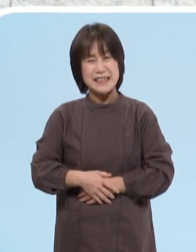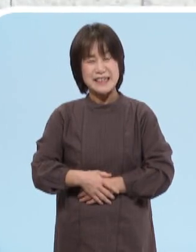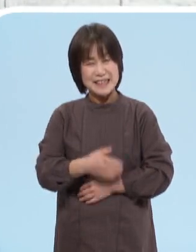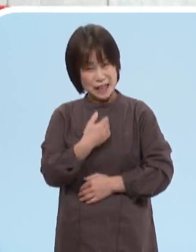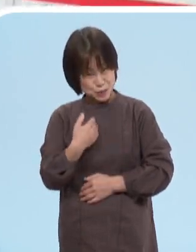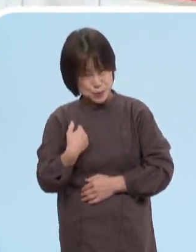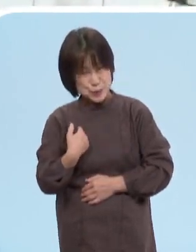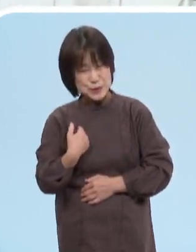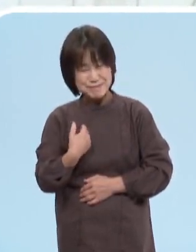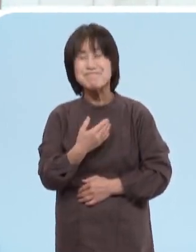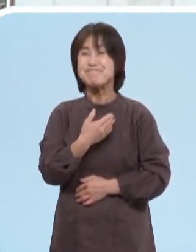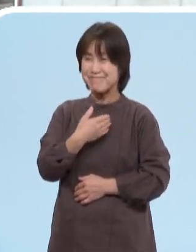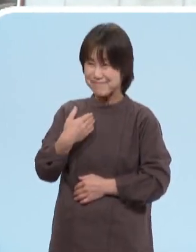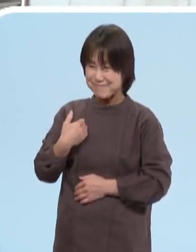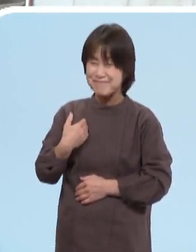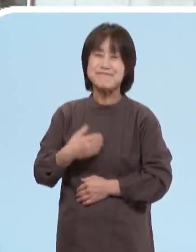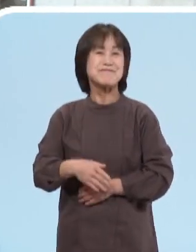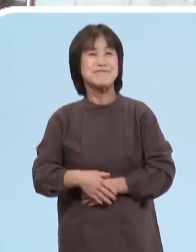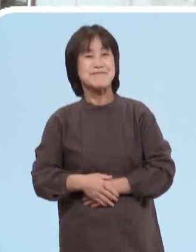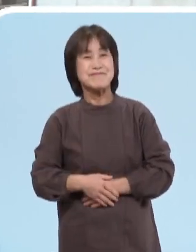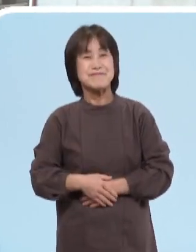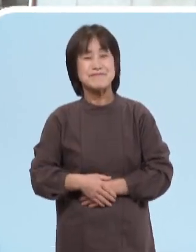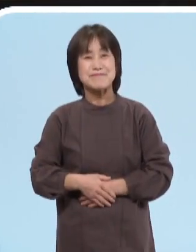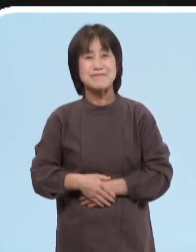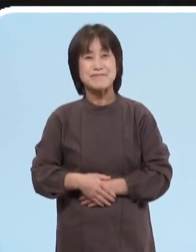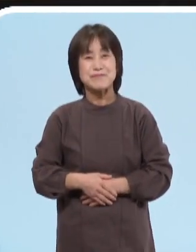でも大丈夫ですか。 はい、大丈夫です。